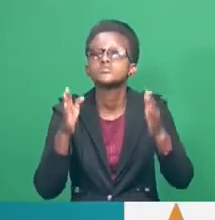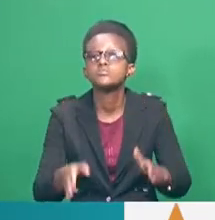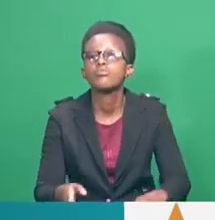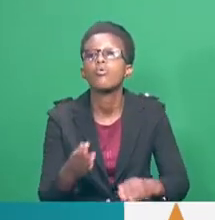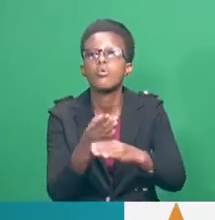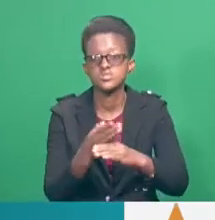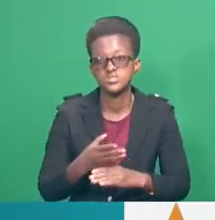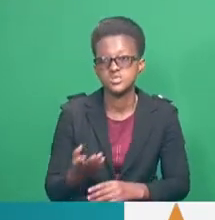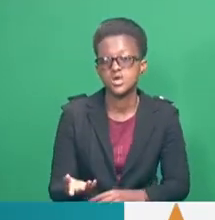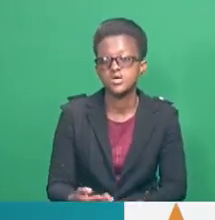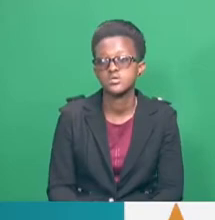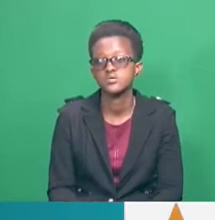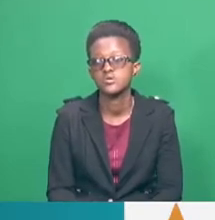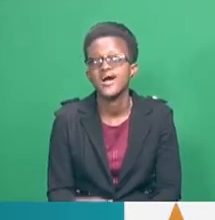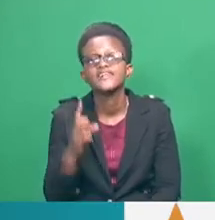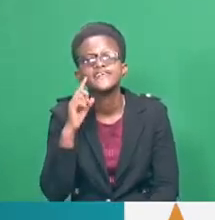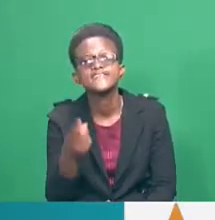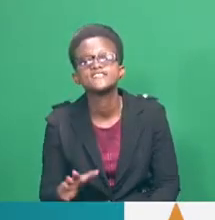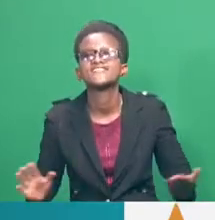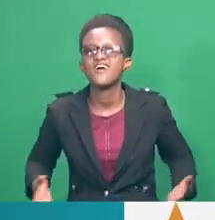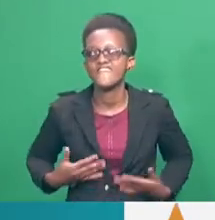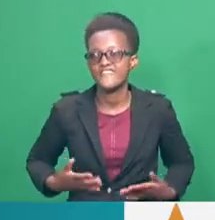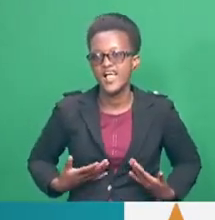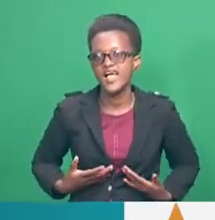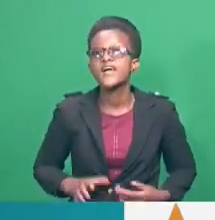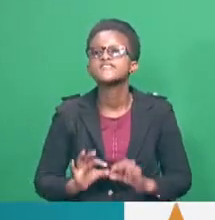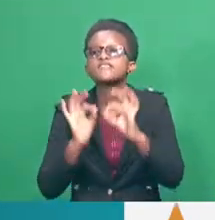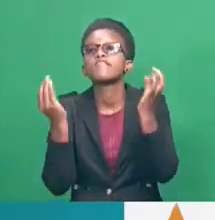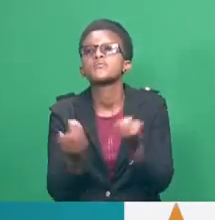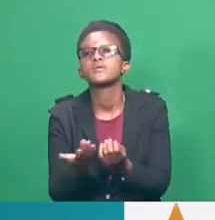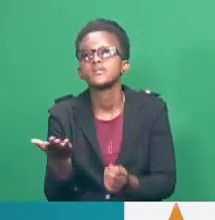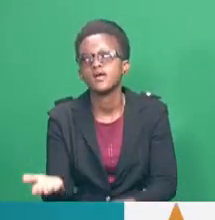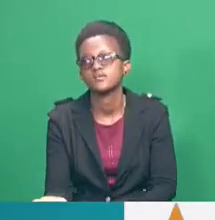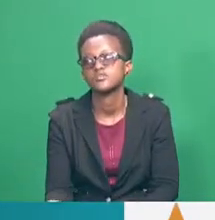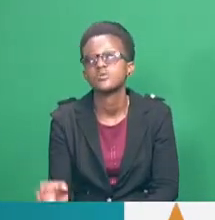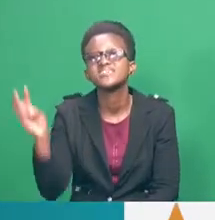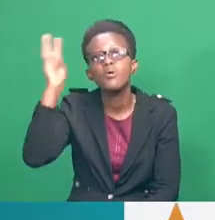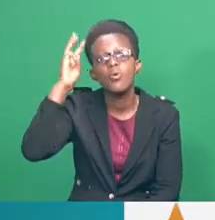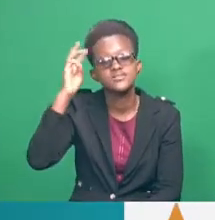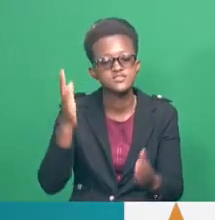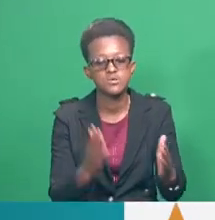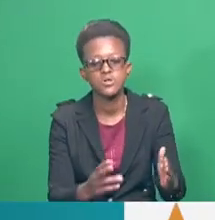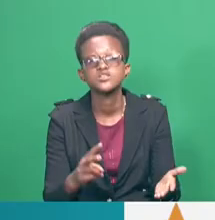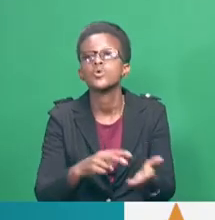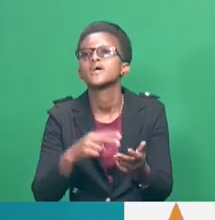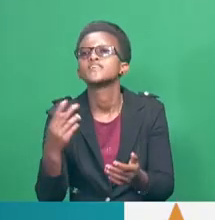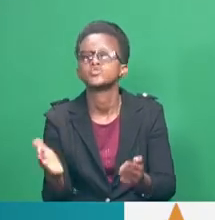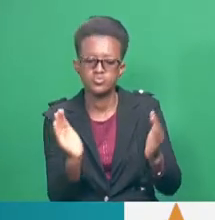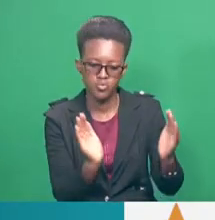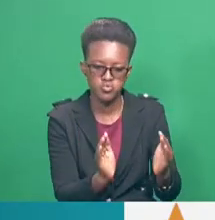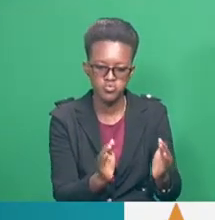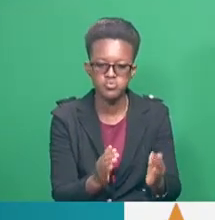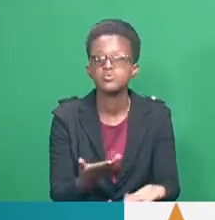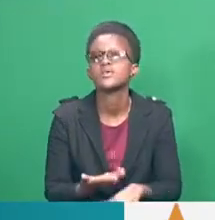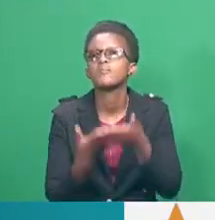Empowerment, ambaye amerejesha furaha katika familia hizo, anasema wazazi na walezi wanashindwa kuitunza misaada inayotolewa na wahisani na